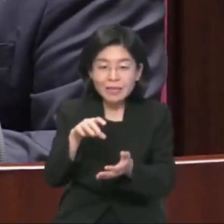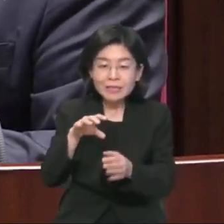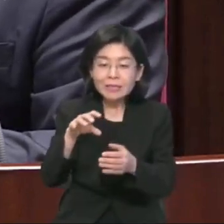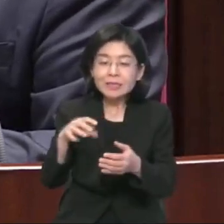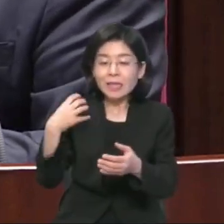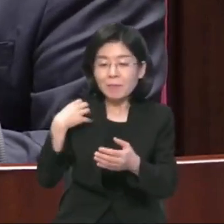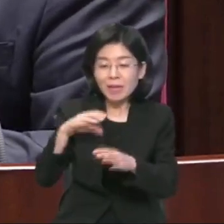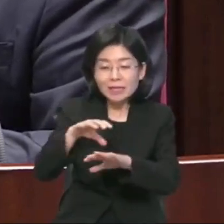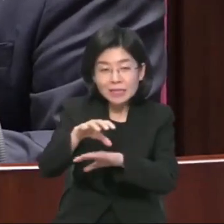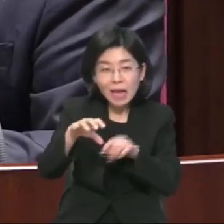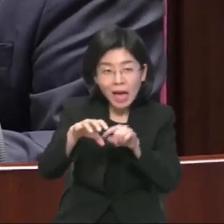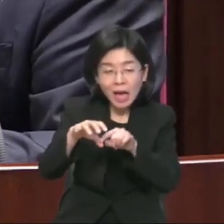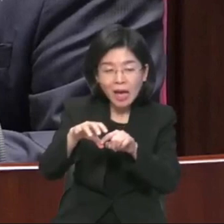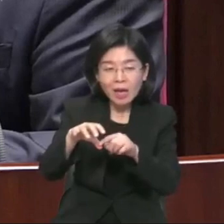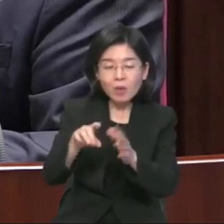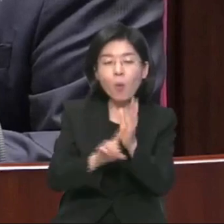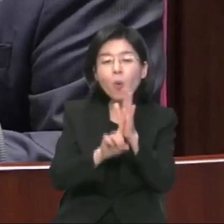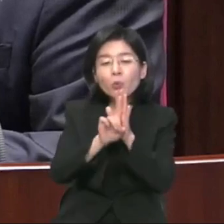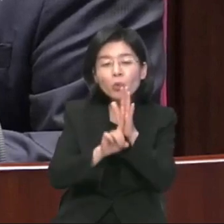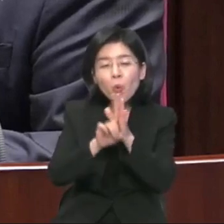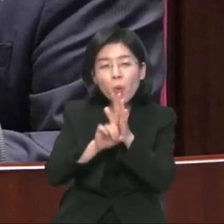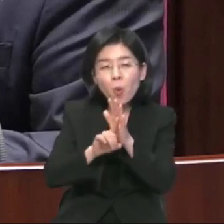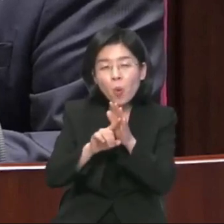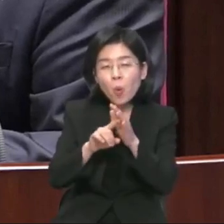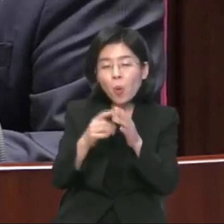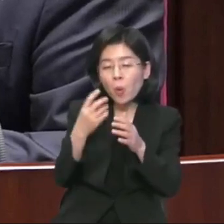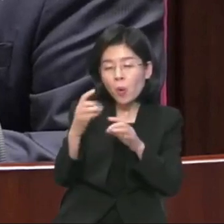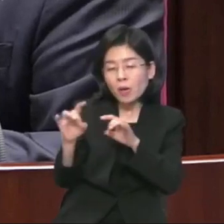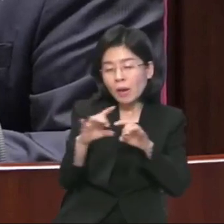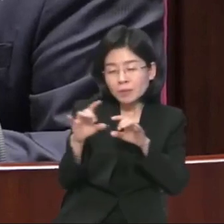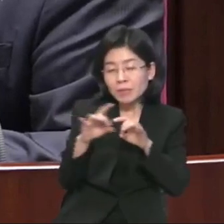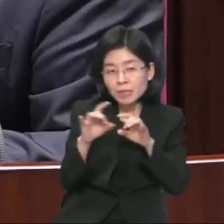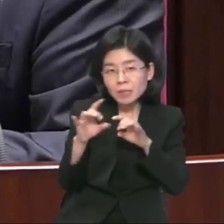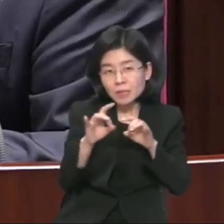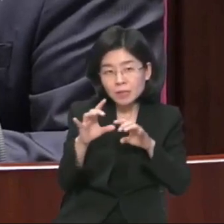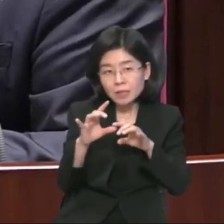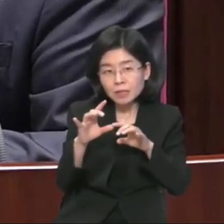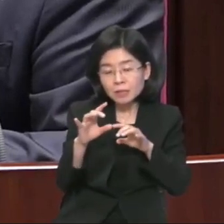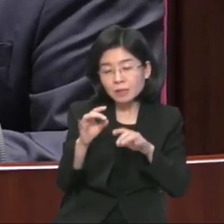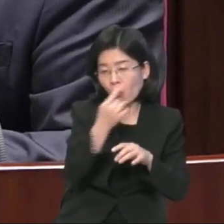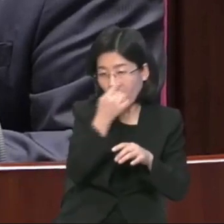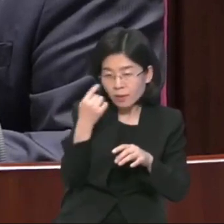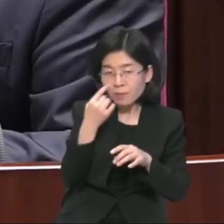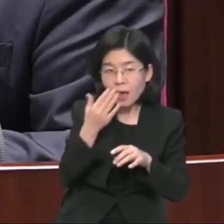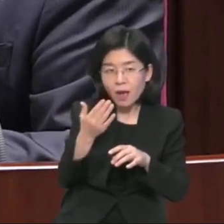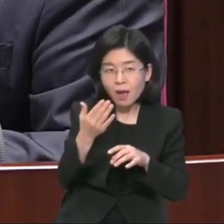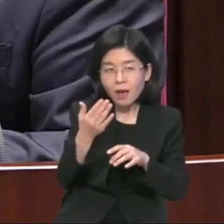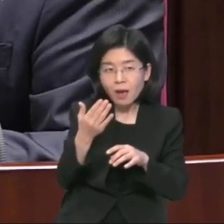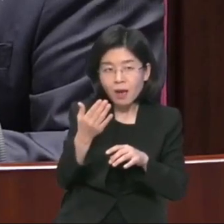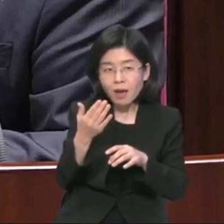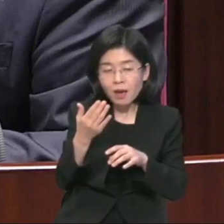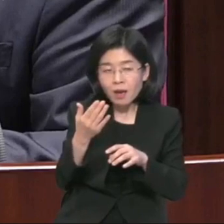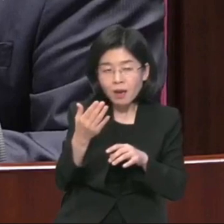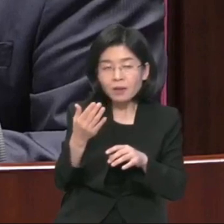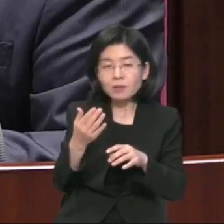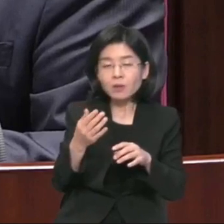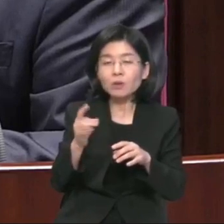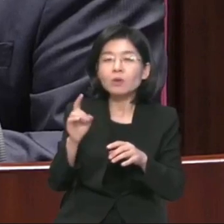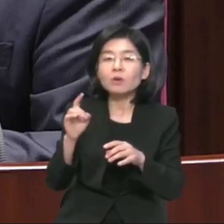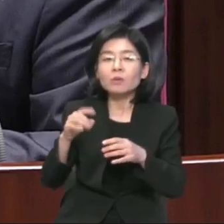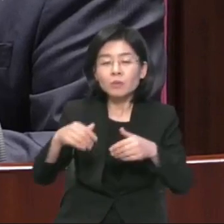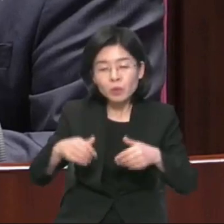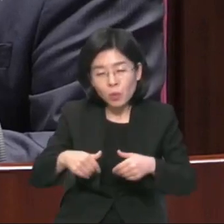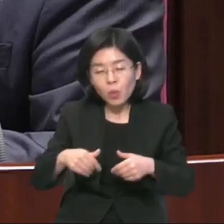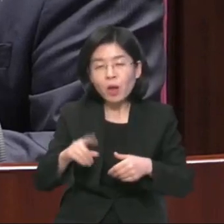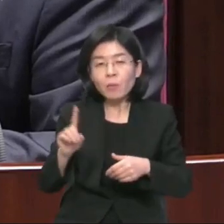온도가 다 감지되어서 운전하는 사람, 그 다음에 그것이 GPS를 통해서 수송